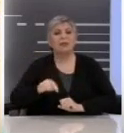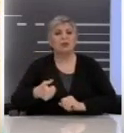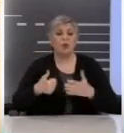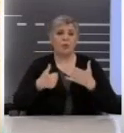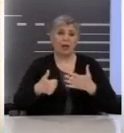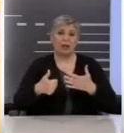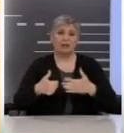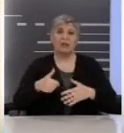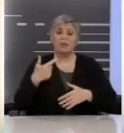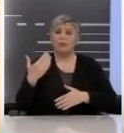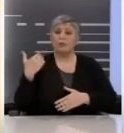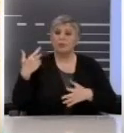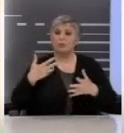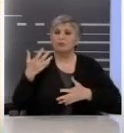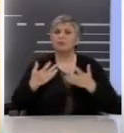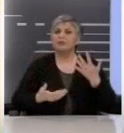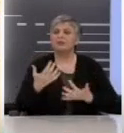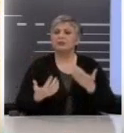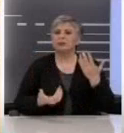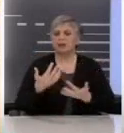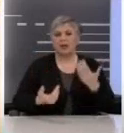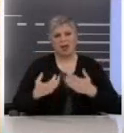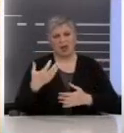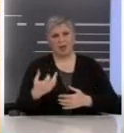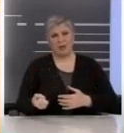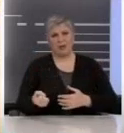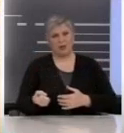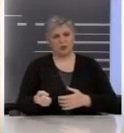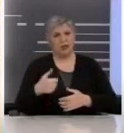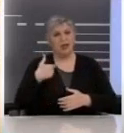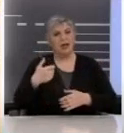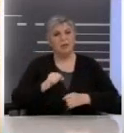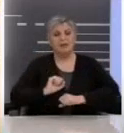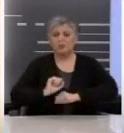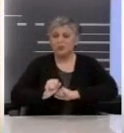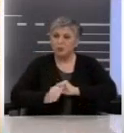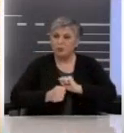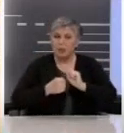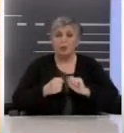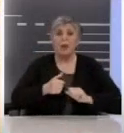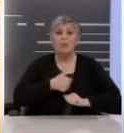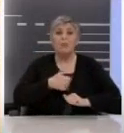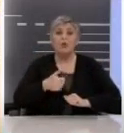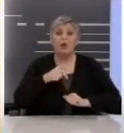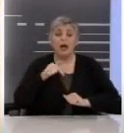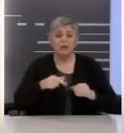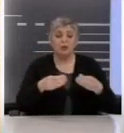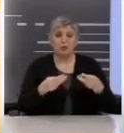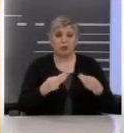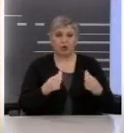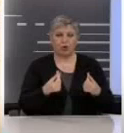τα τελευταία στοιχεία της Ελστάτ. Σαν αποτέλεσμα της δράσης αυτής, μόνο της δράσης αυτής, που